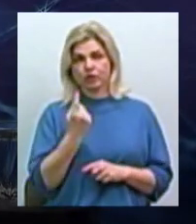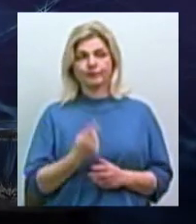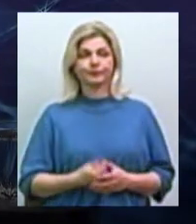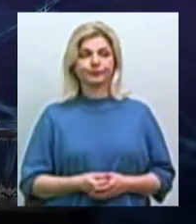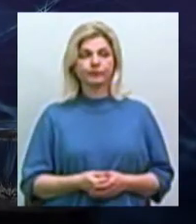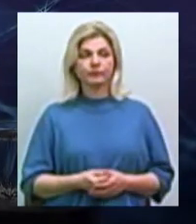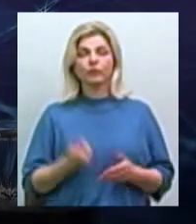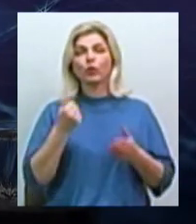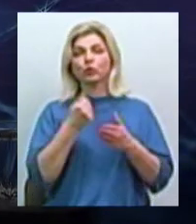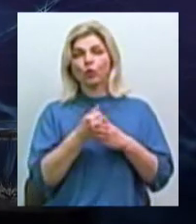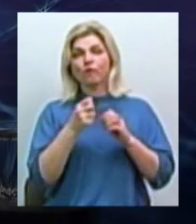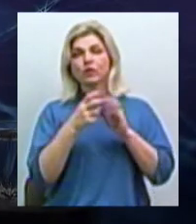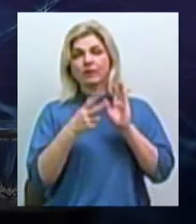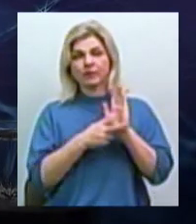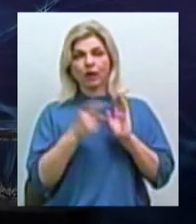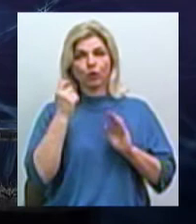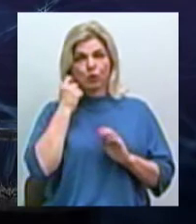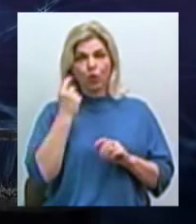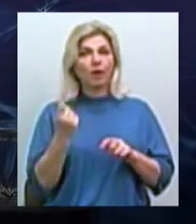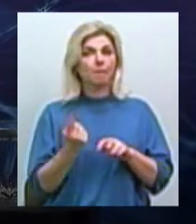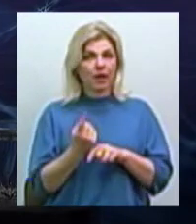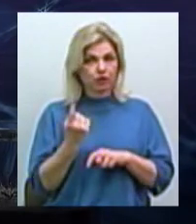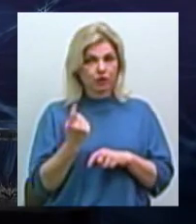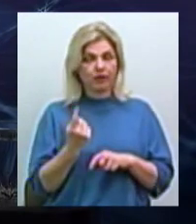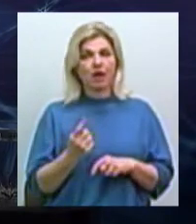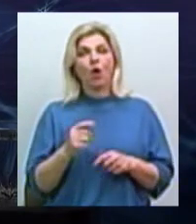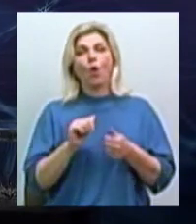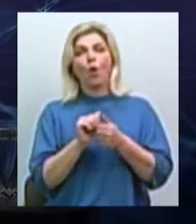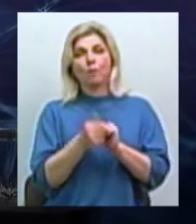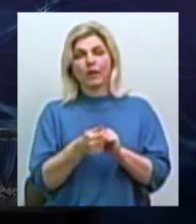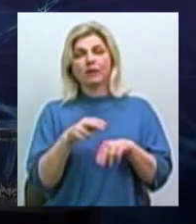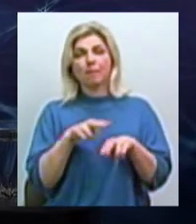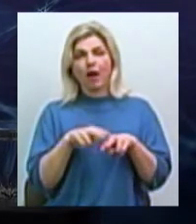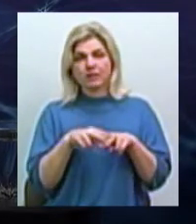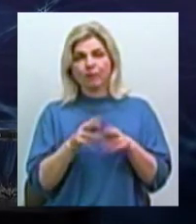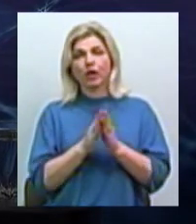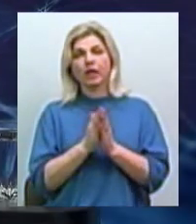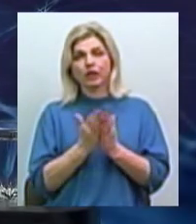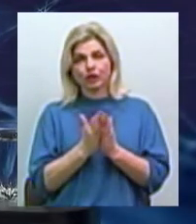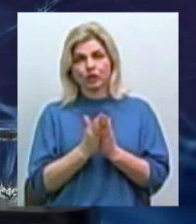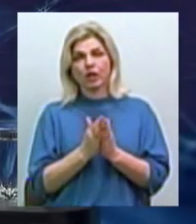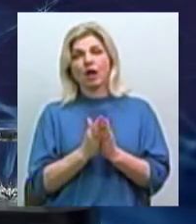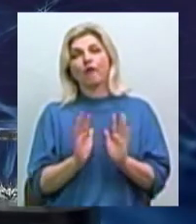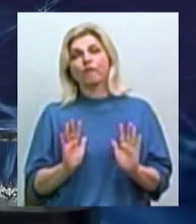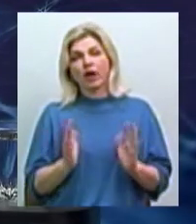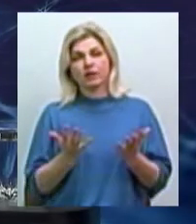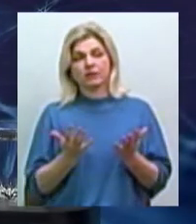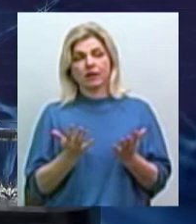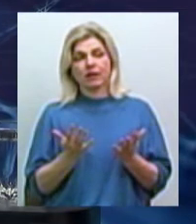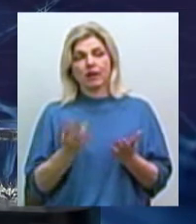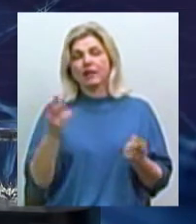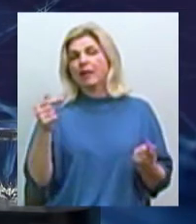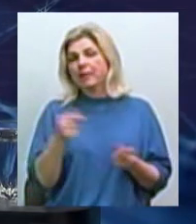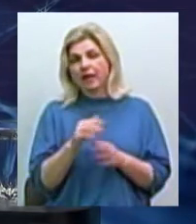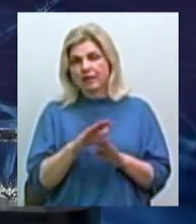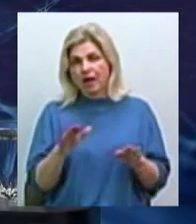до 18 років вперше. Обмін паспорта, книжечки у разі